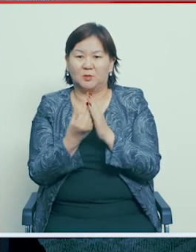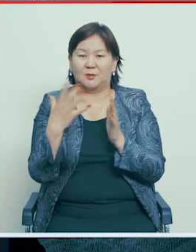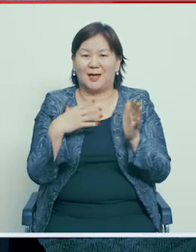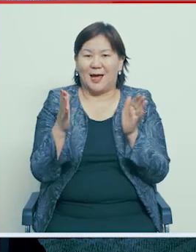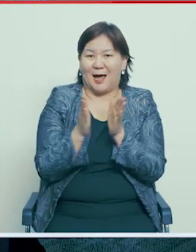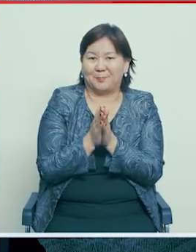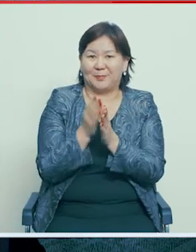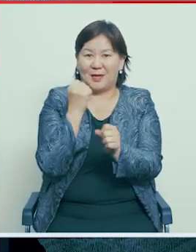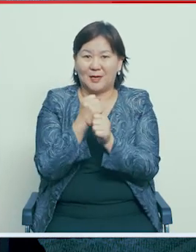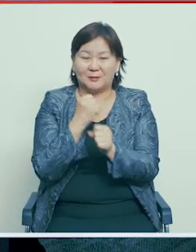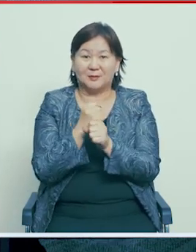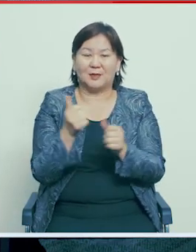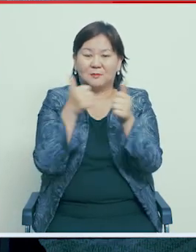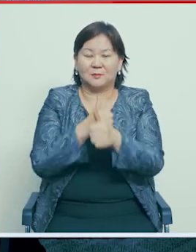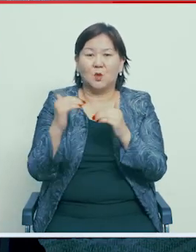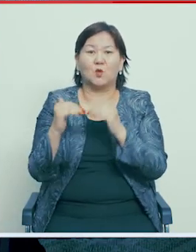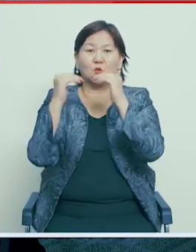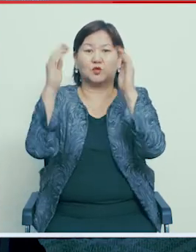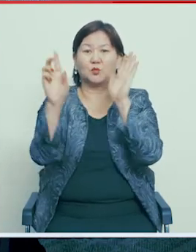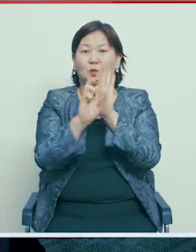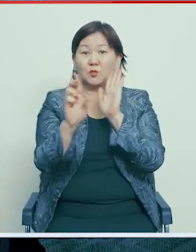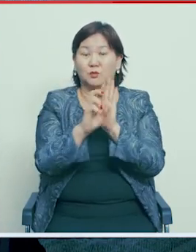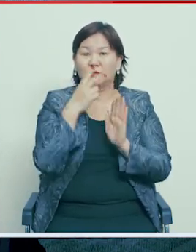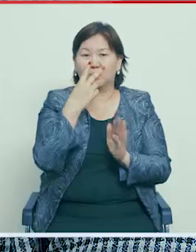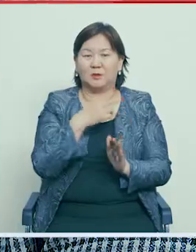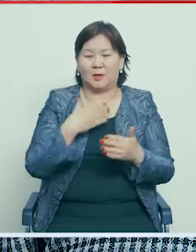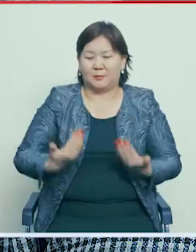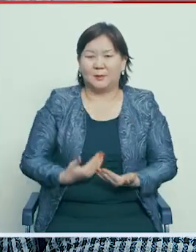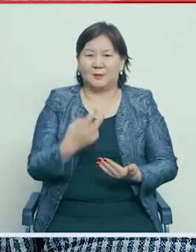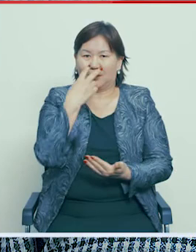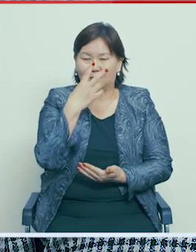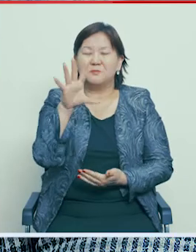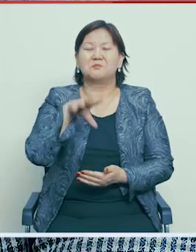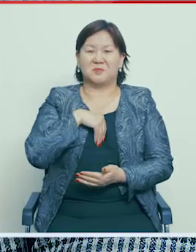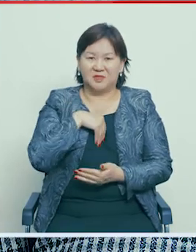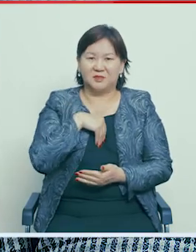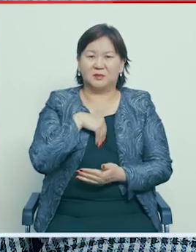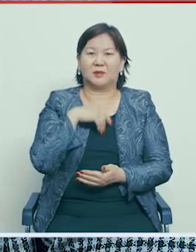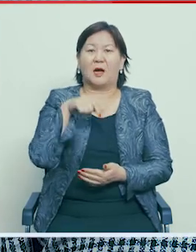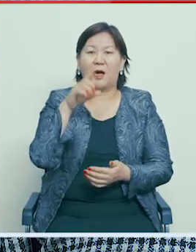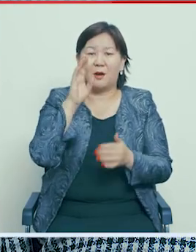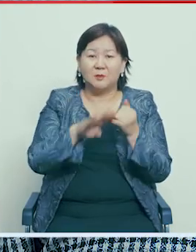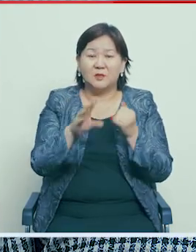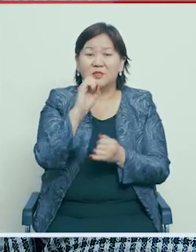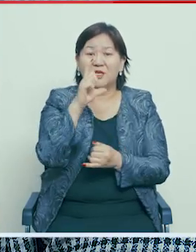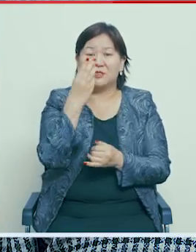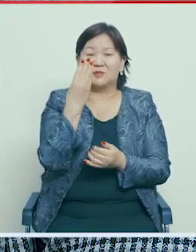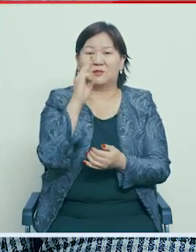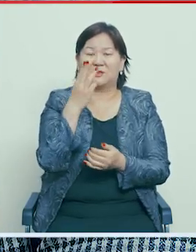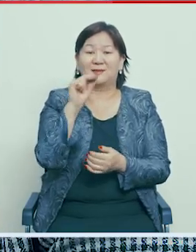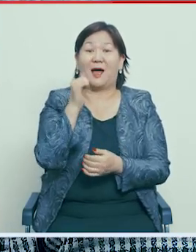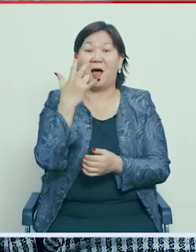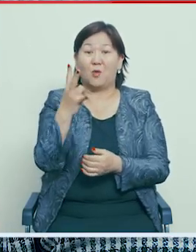хамтын ажиллагааны үр дүнд бол хүүхдүүд маань хөгжих боломжтой юм байна гэдгийг би өөрөө амьдрал дээр бол мэдэрсэн. Тэгээ эсти ерөнхий шалгалт өгсөн юм даунтаа